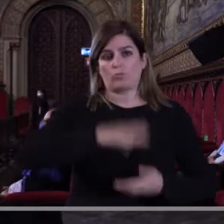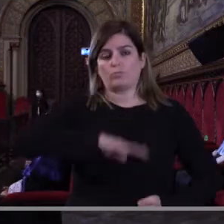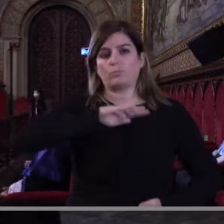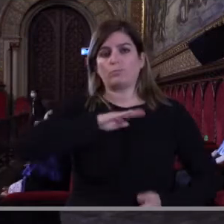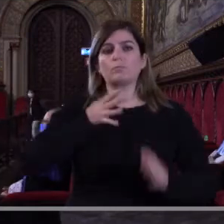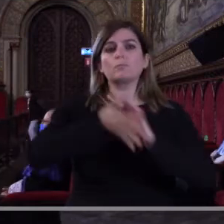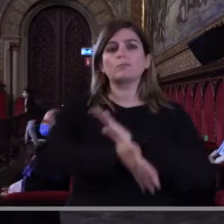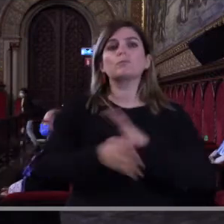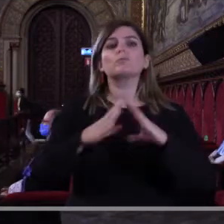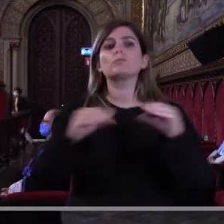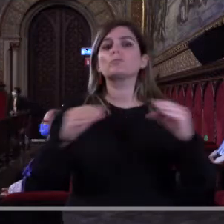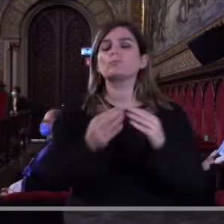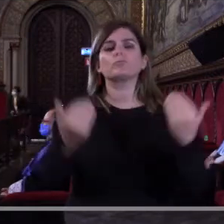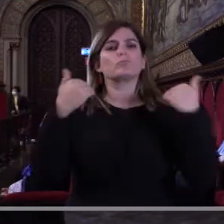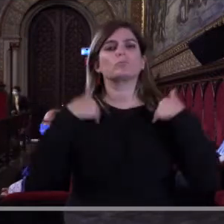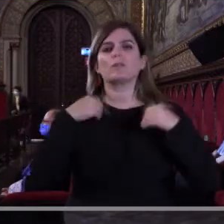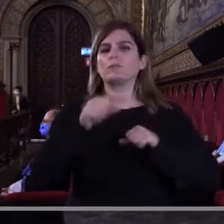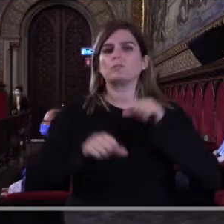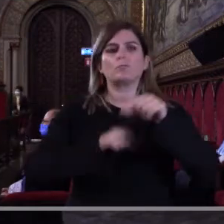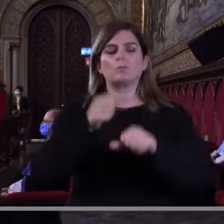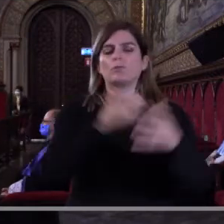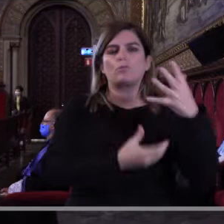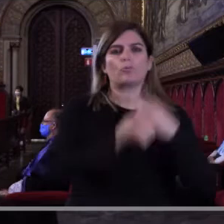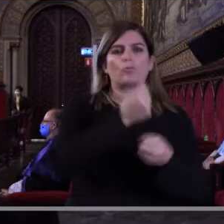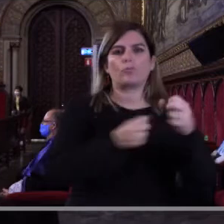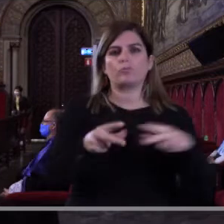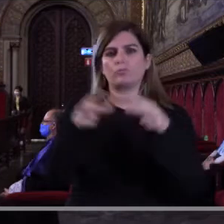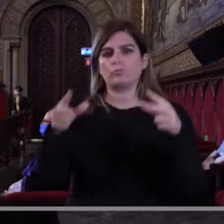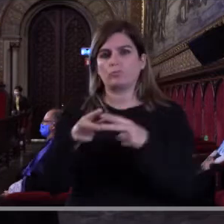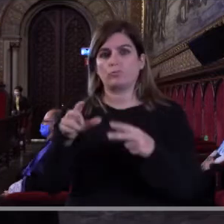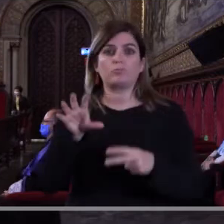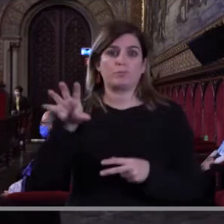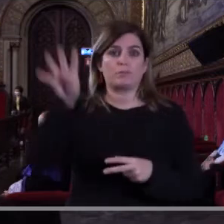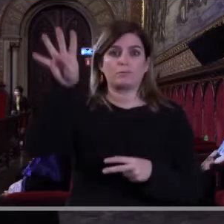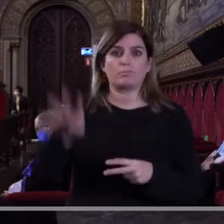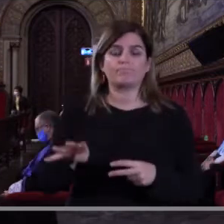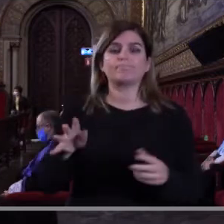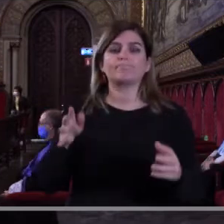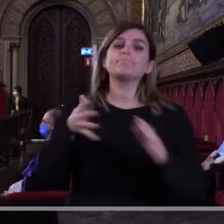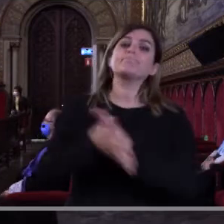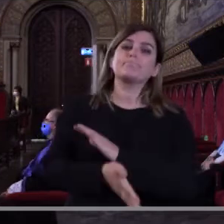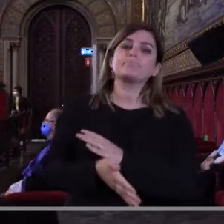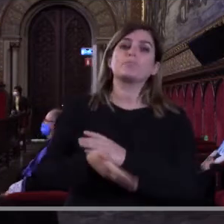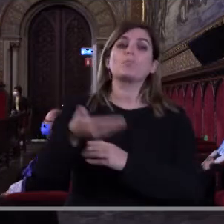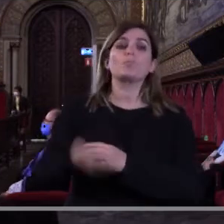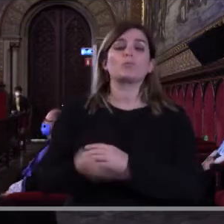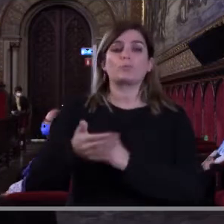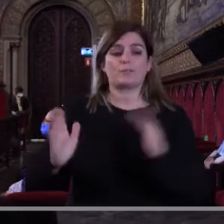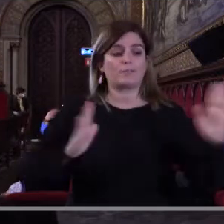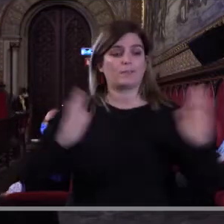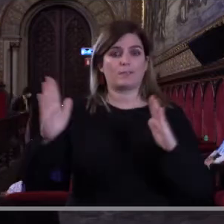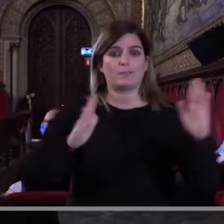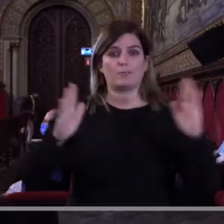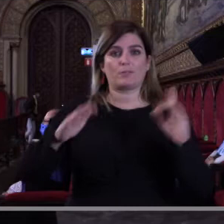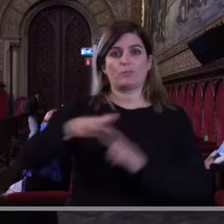el desenvolupament econòmic i social del nostre país, la qual cosa resulta especialment rellevant en aquest